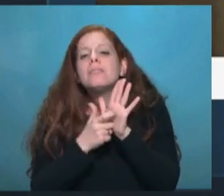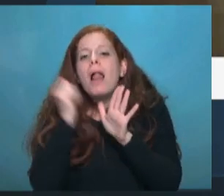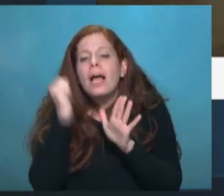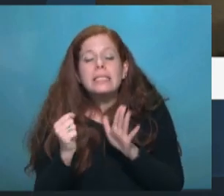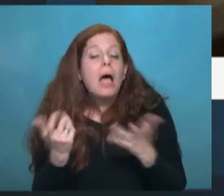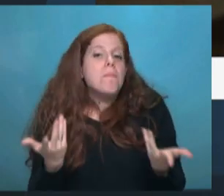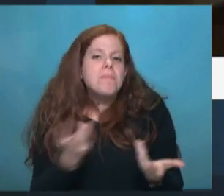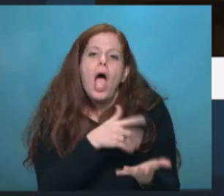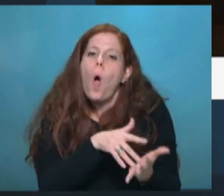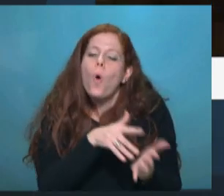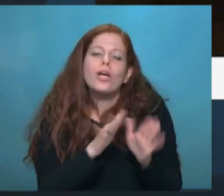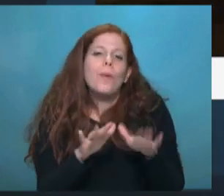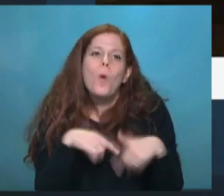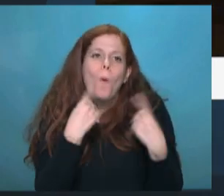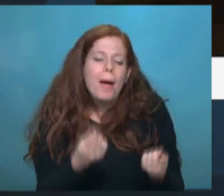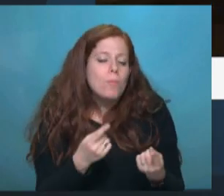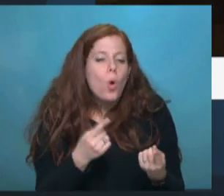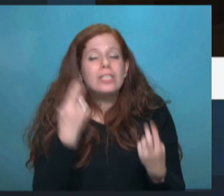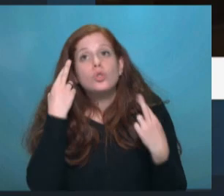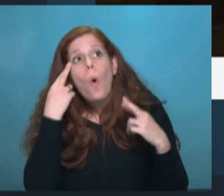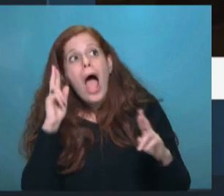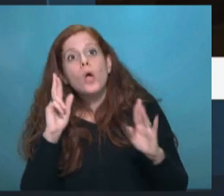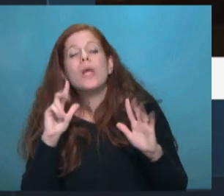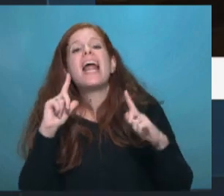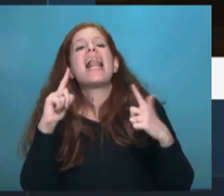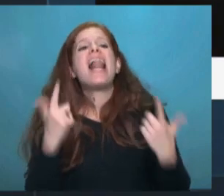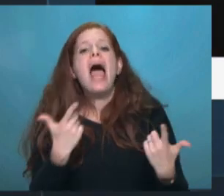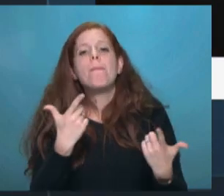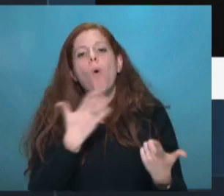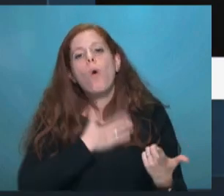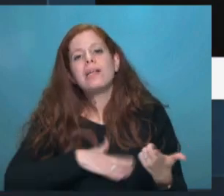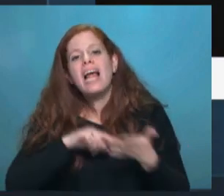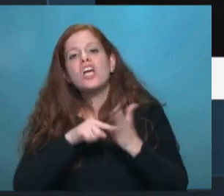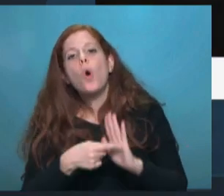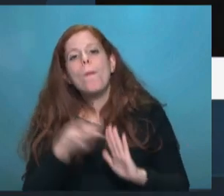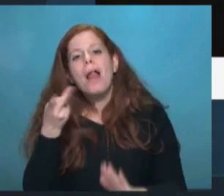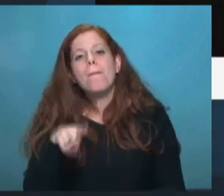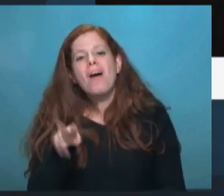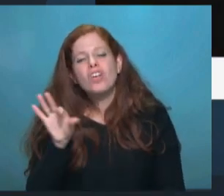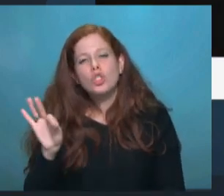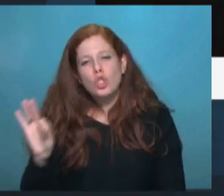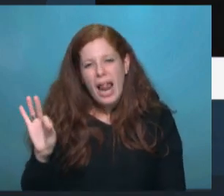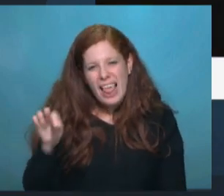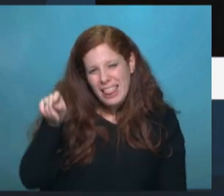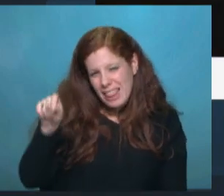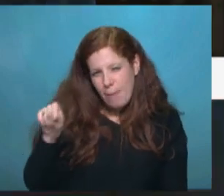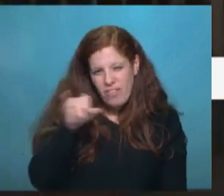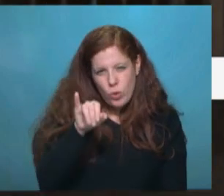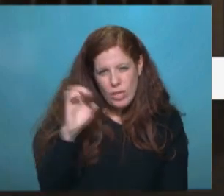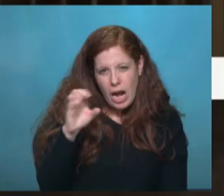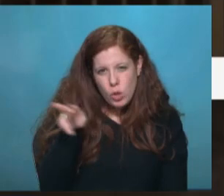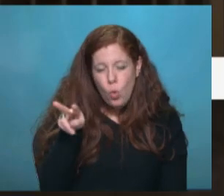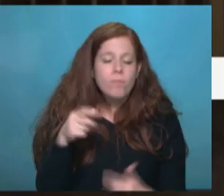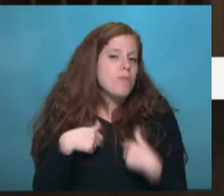מציגים בפניו איזשהו רעיון מגובש. למה הוא רצה לגרום למותם של תמי ויהודה כדורי? זו עדיין שאלה